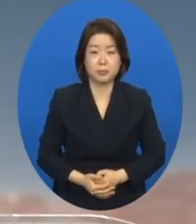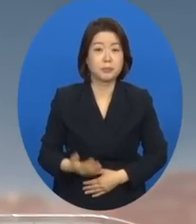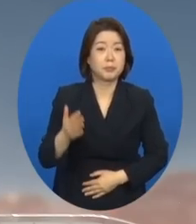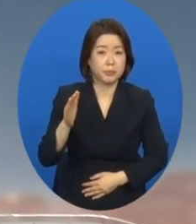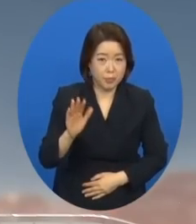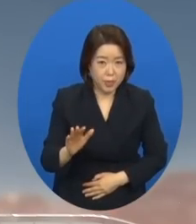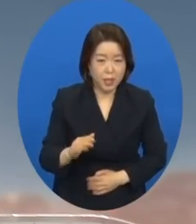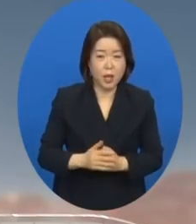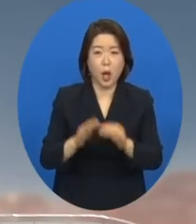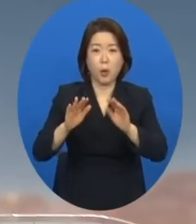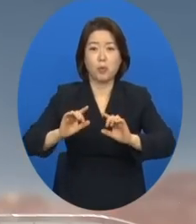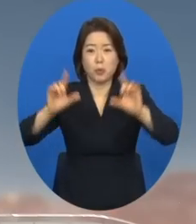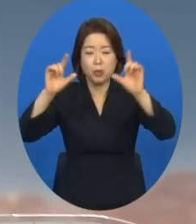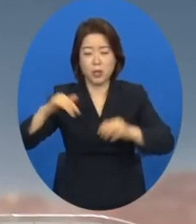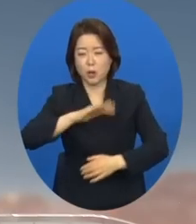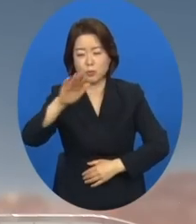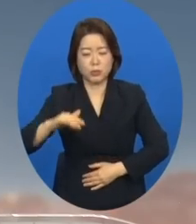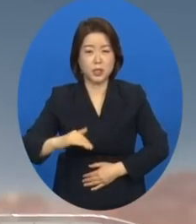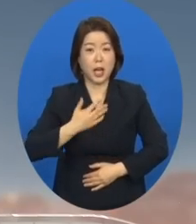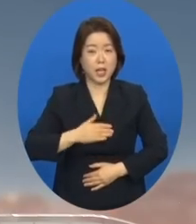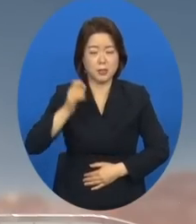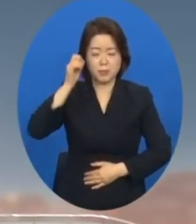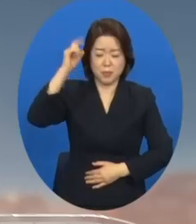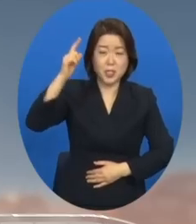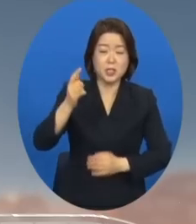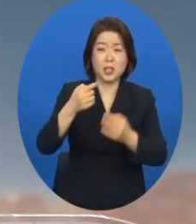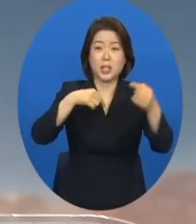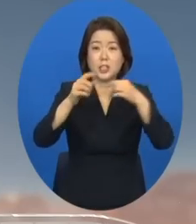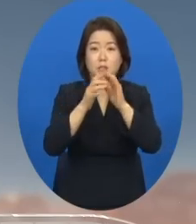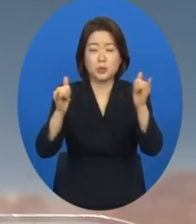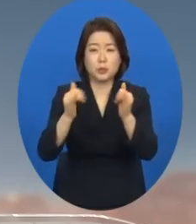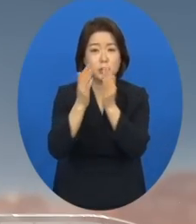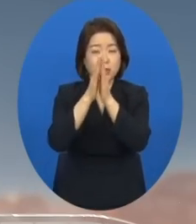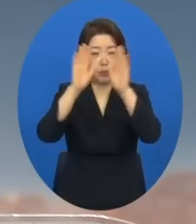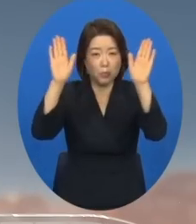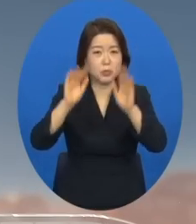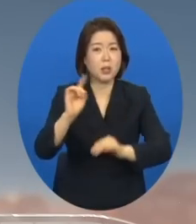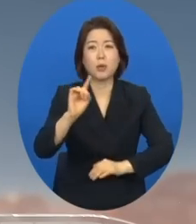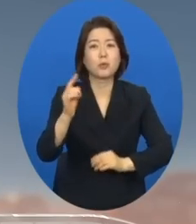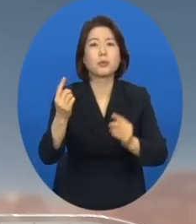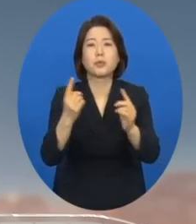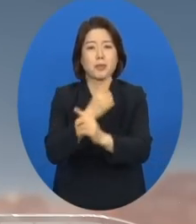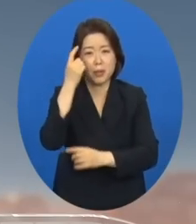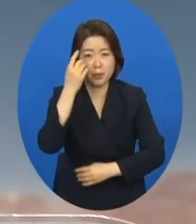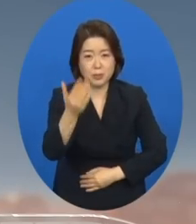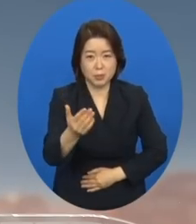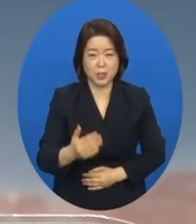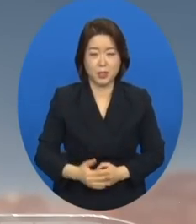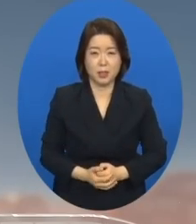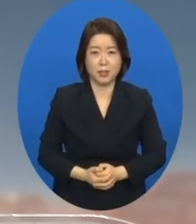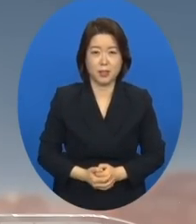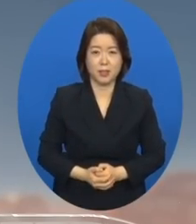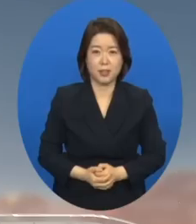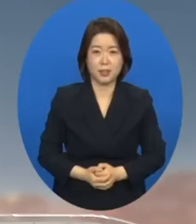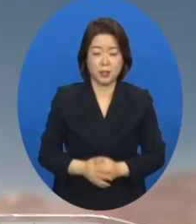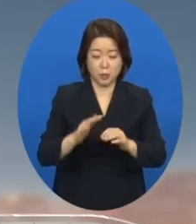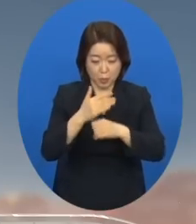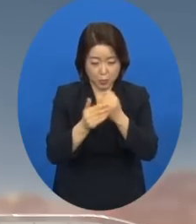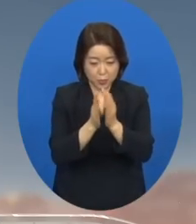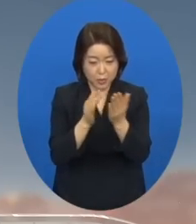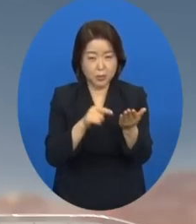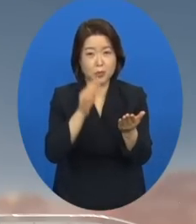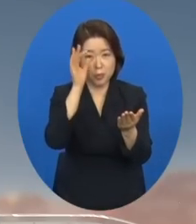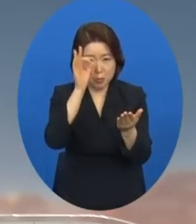근데 오늘날 우리가 아는 그 위대한 지도자 그 모세는 어떻게 모세가 될 수 있었나 뭐라고 하십니까 말씀이